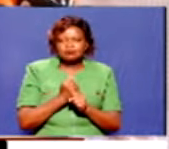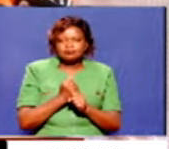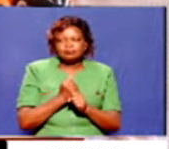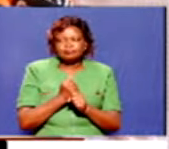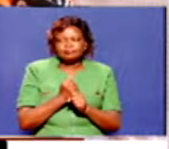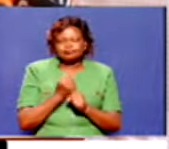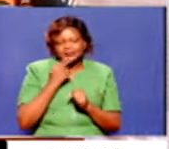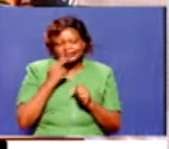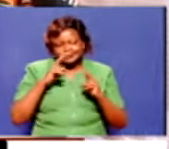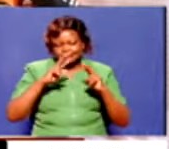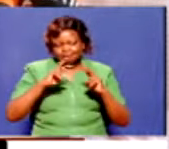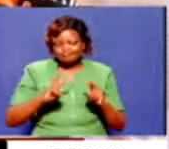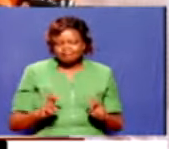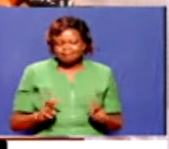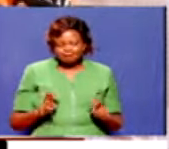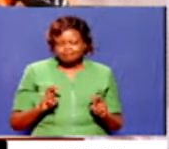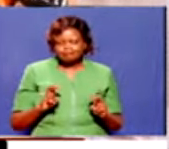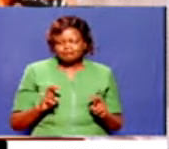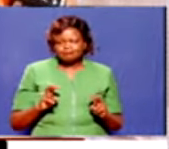Atafutwe,